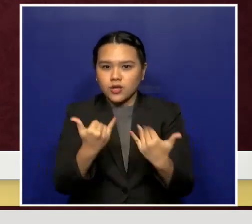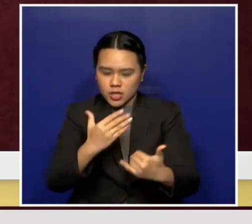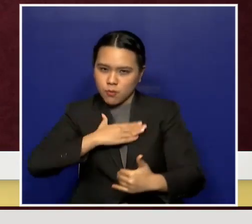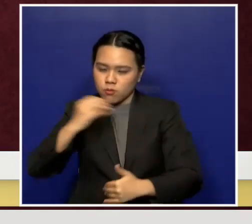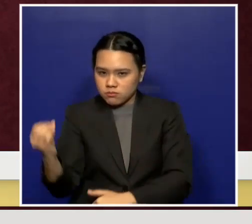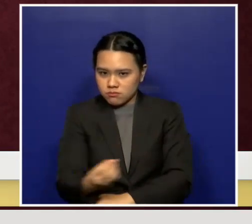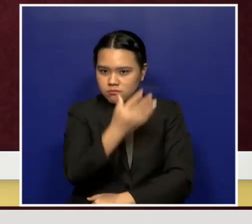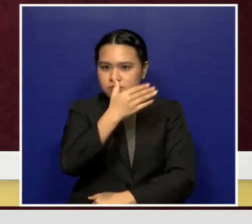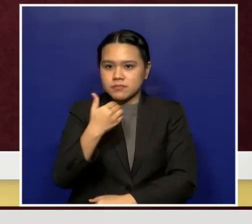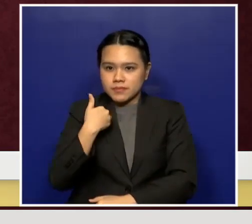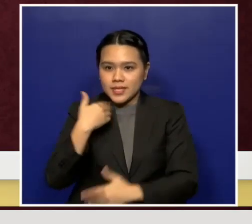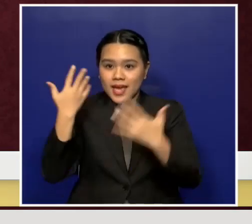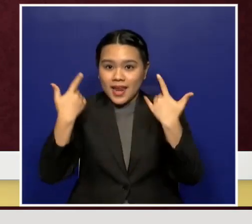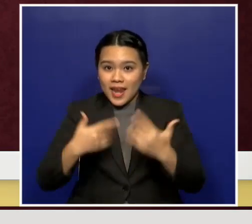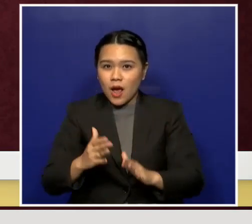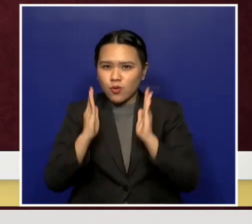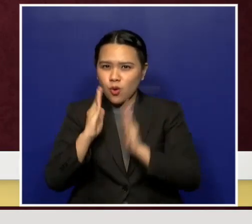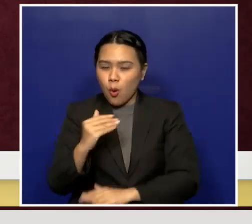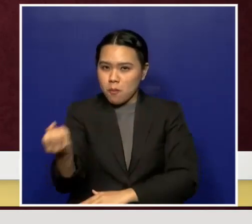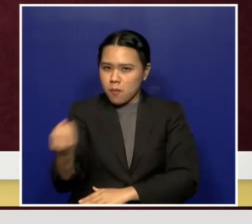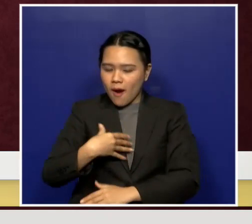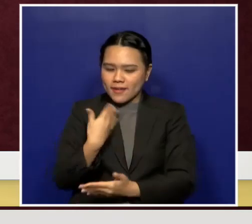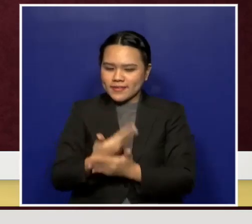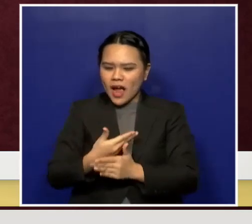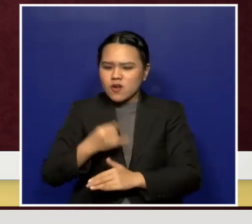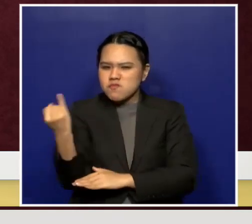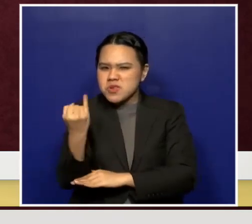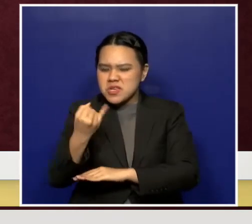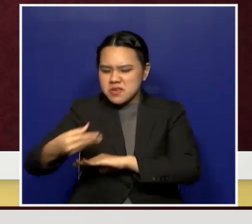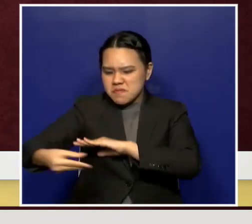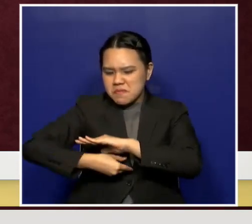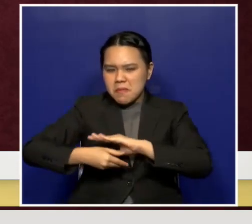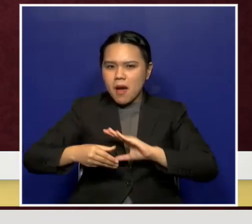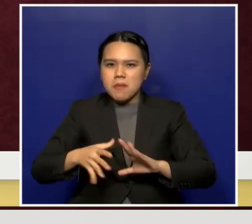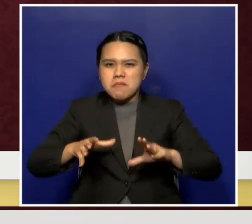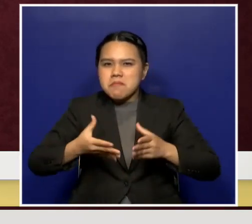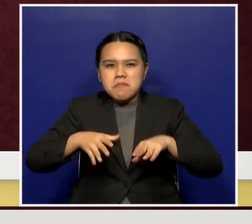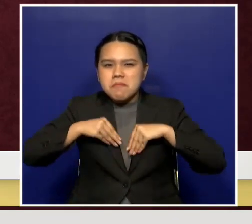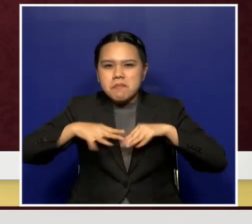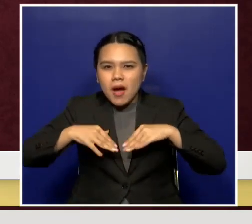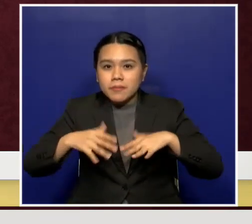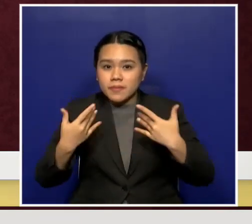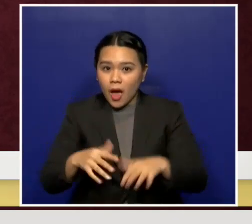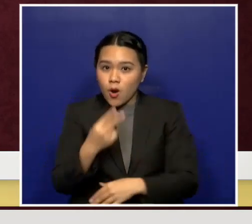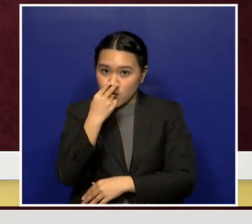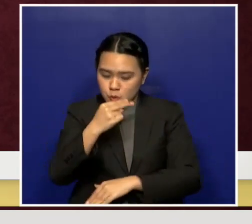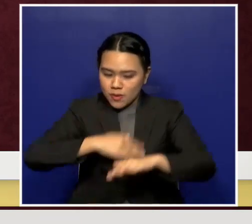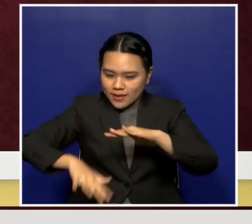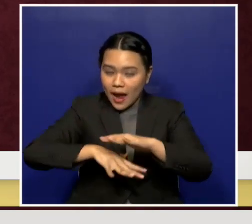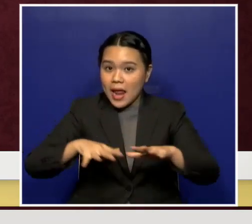ากจะให้คนที่บอกว่าไม่รับเงินชั่วๆเนี่ยมาดูว่าเขารับเงินหรือเปล่าตั้งแต่มาดูนะครับประเด็น